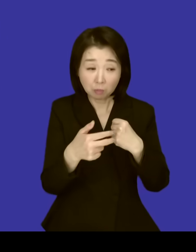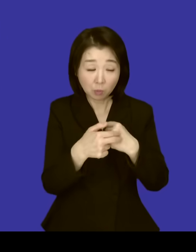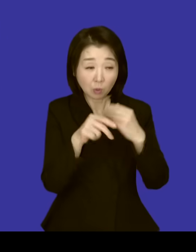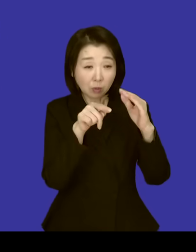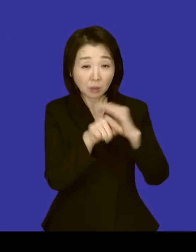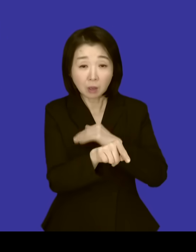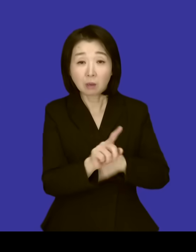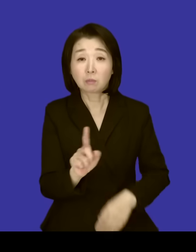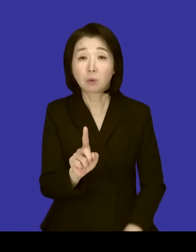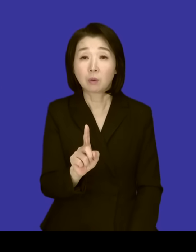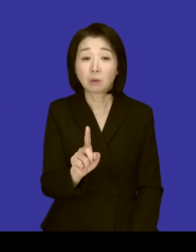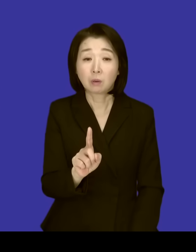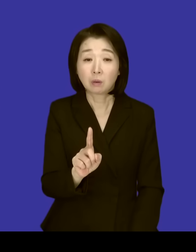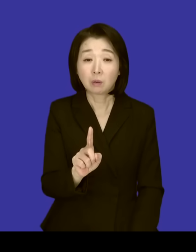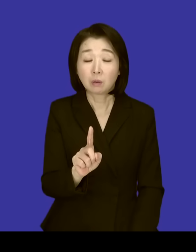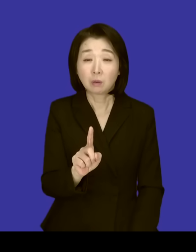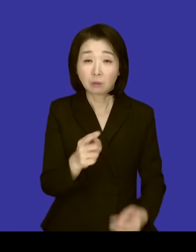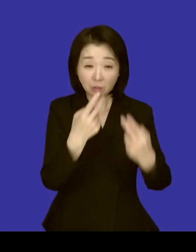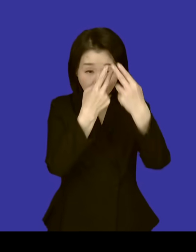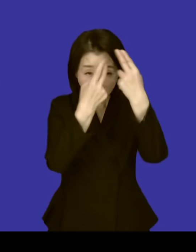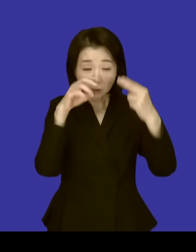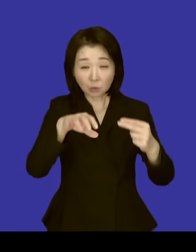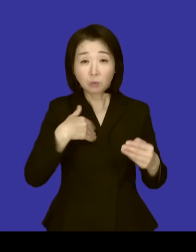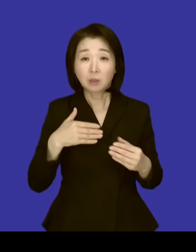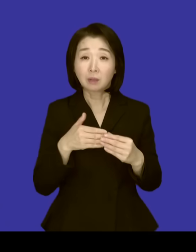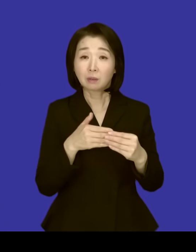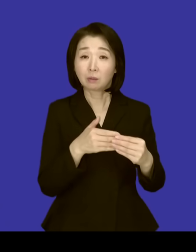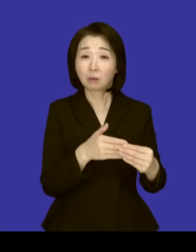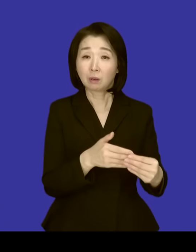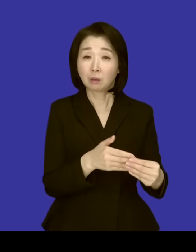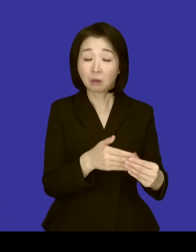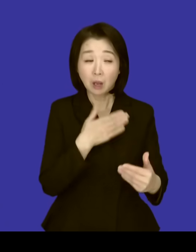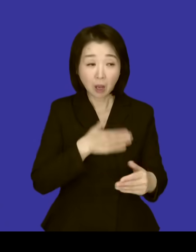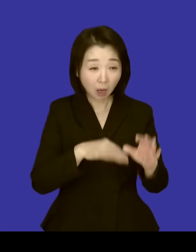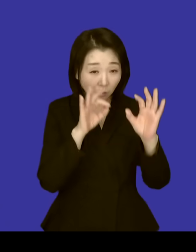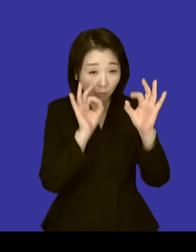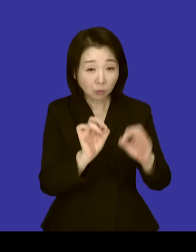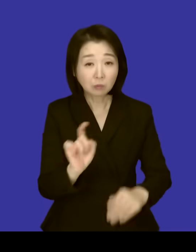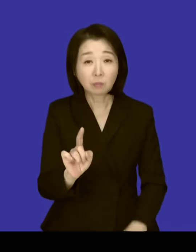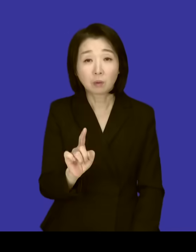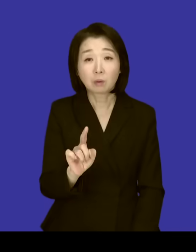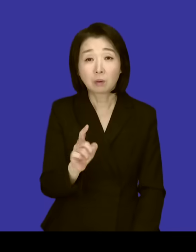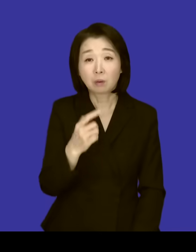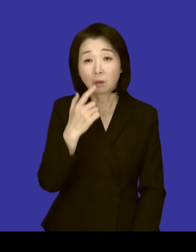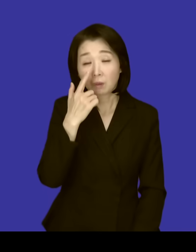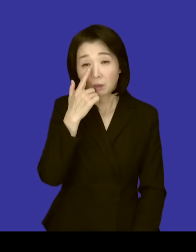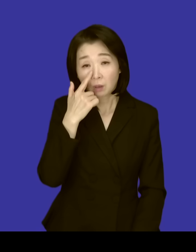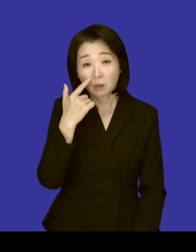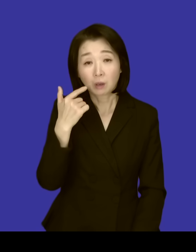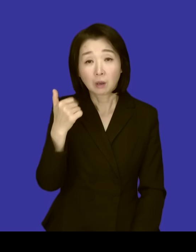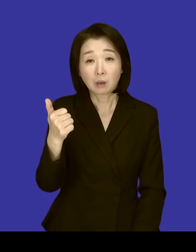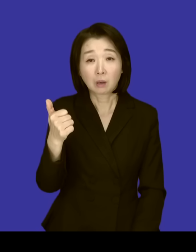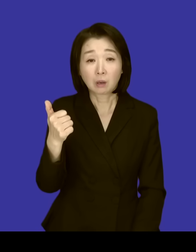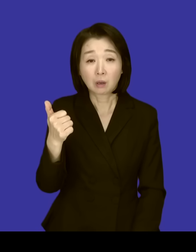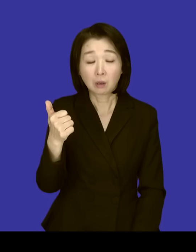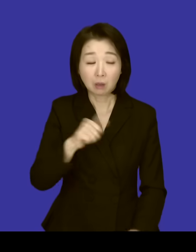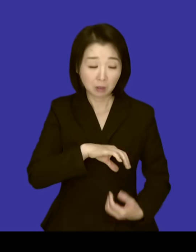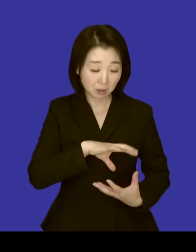갔는데 장례식장으로 저를 데려가시더라고요. 알고 봤더니 이제 아버님께서